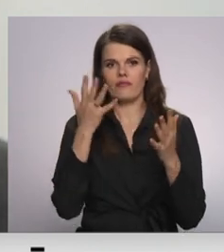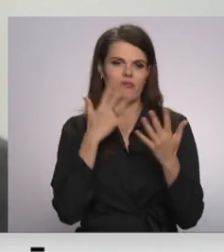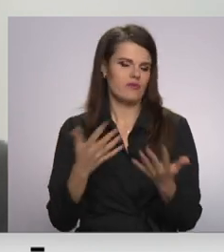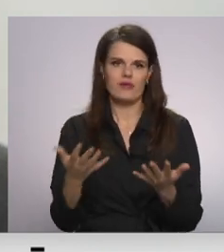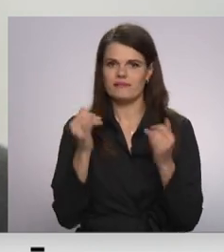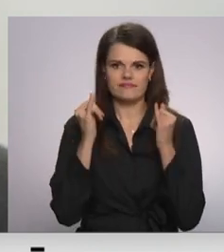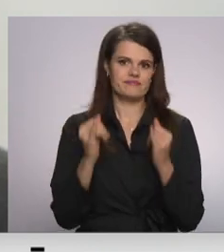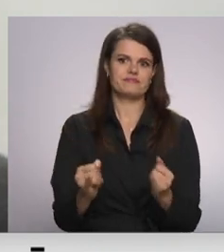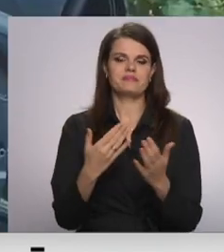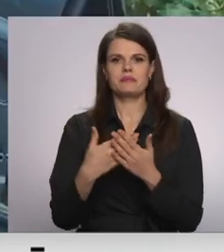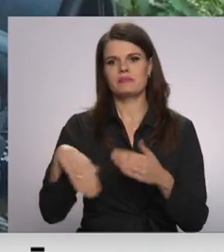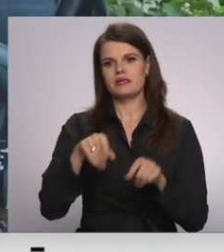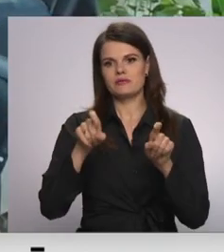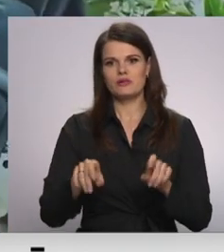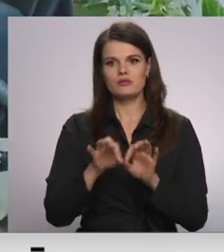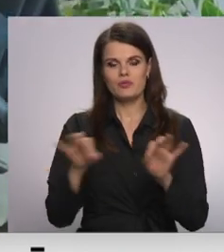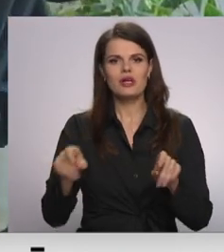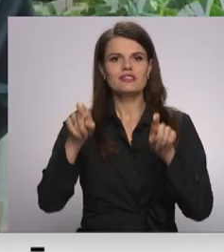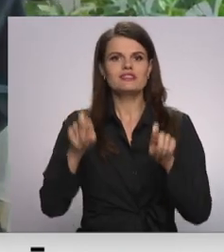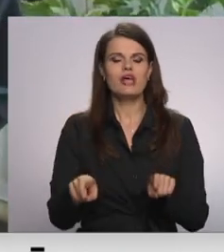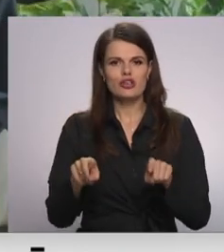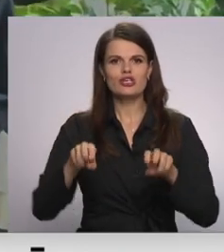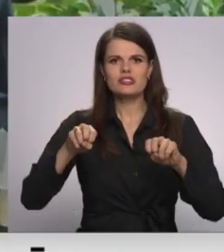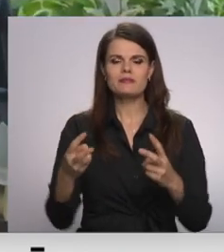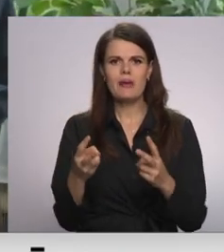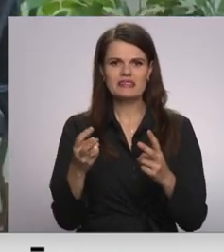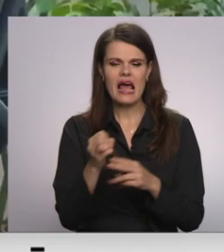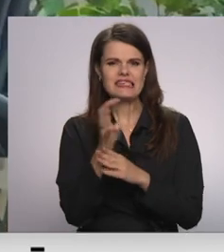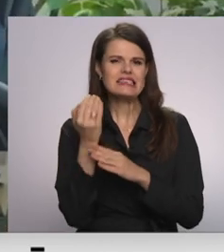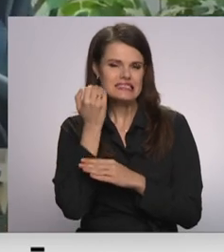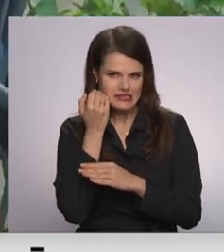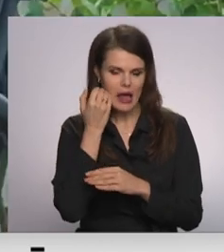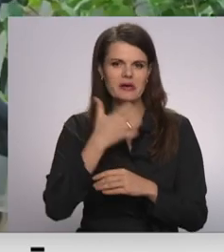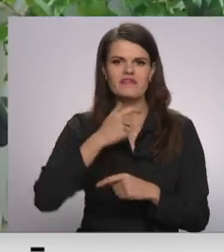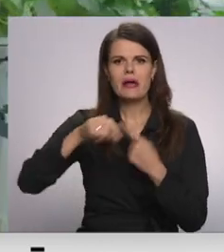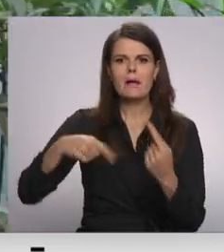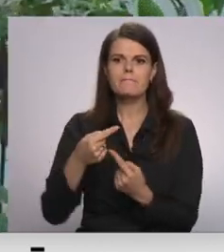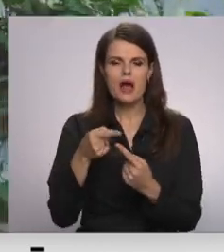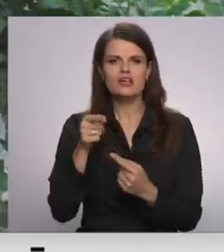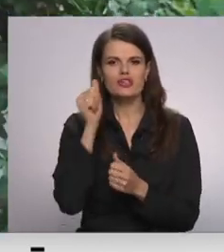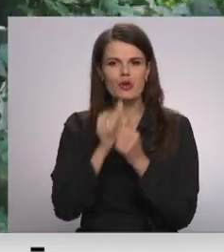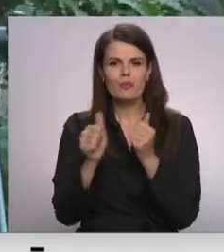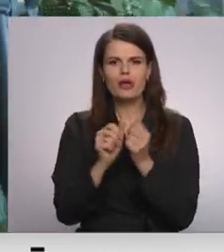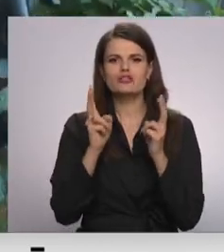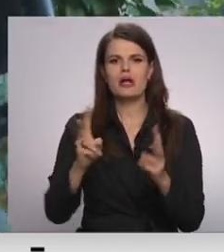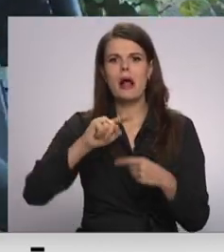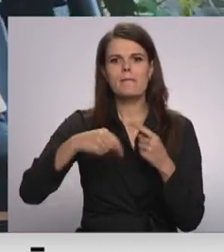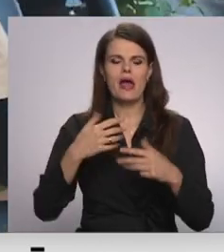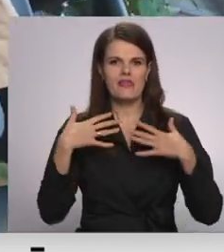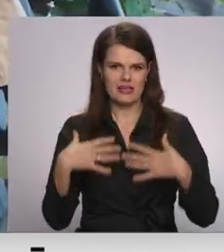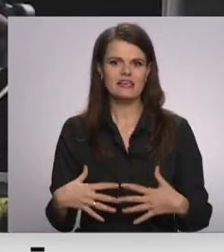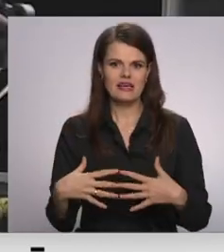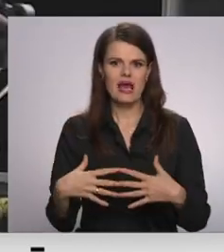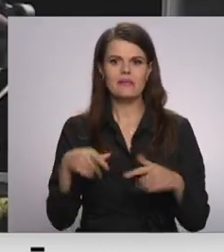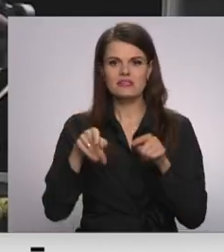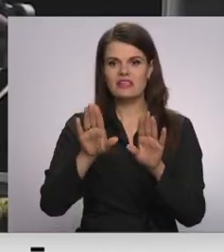mēs smuki sēžam, piemēram. Sēdēšanas sistēmas jāmaina tik bieži, cik pacientam mainās ķermenis un pieaugušajiem aprises.